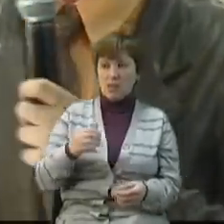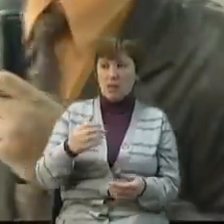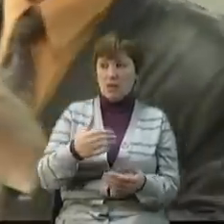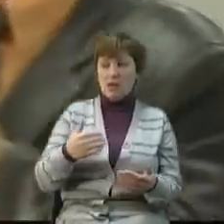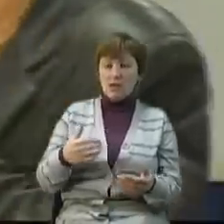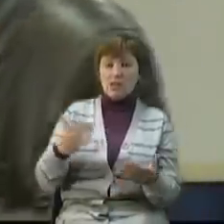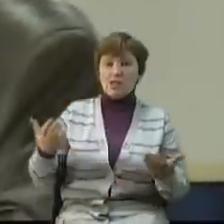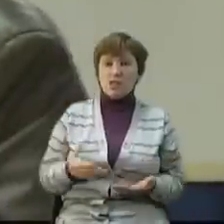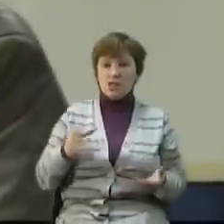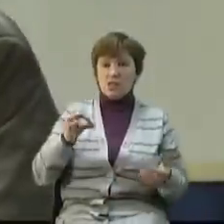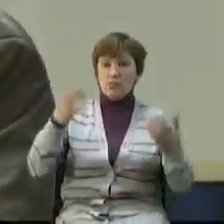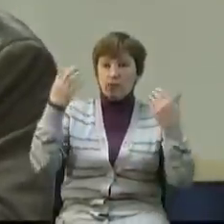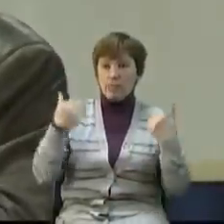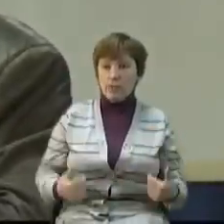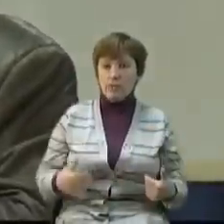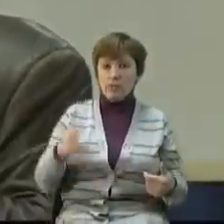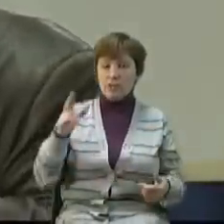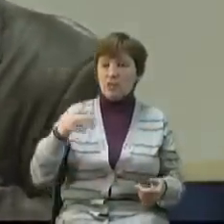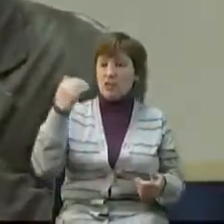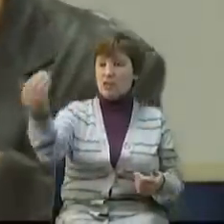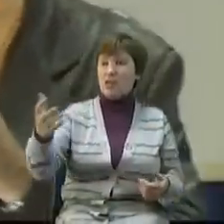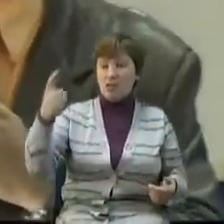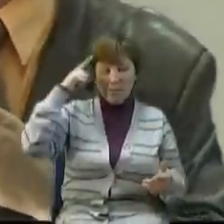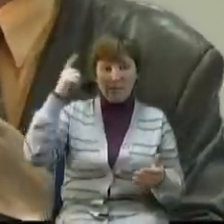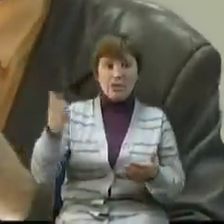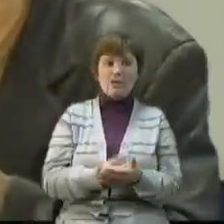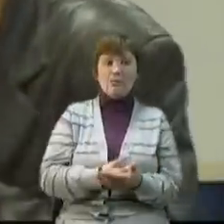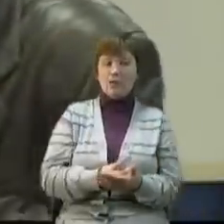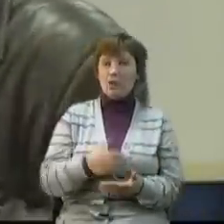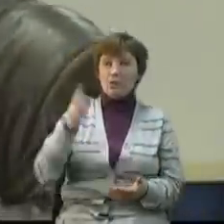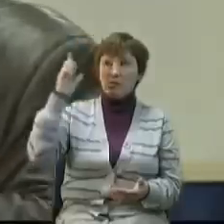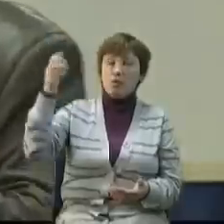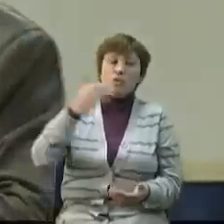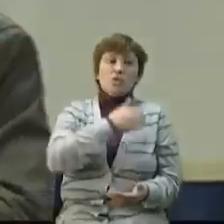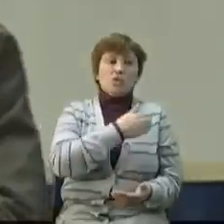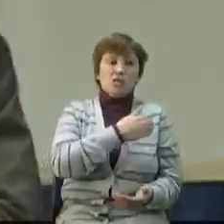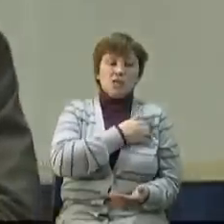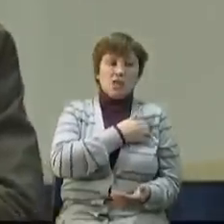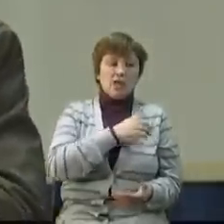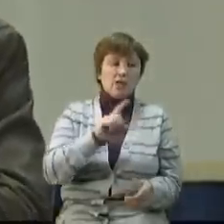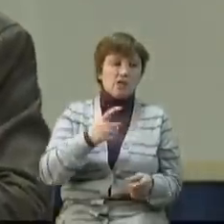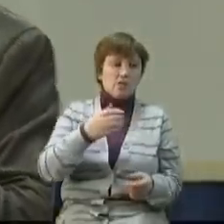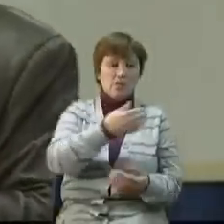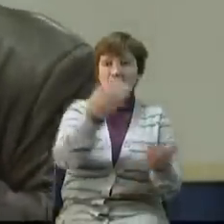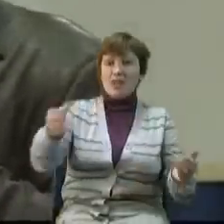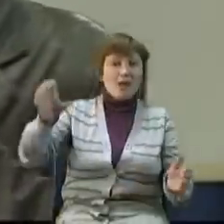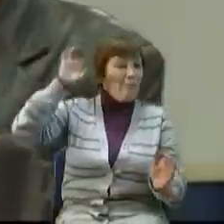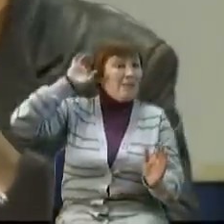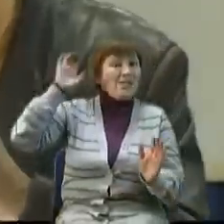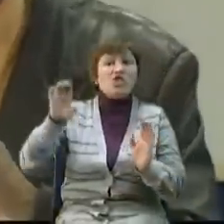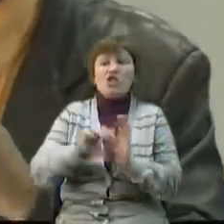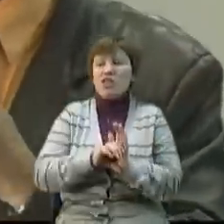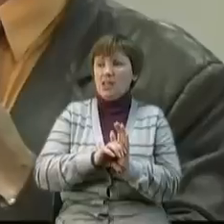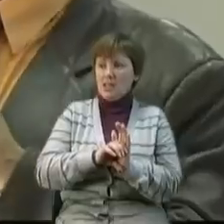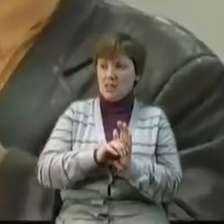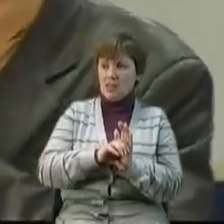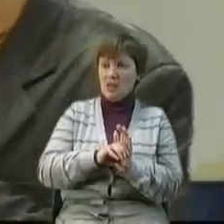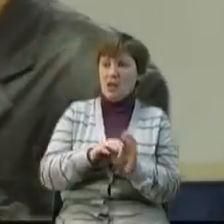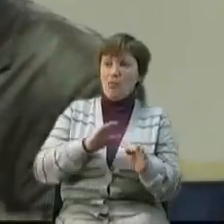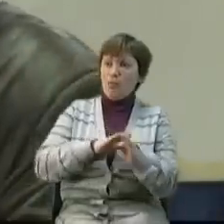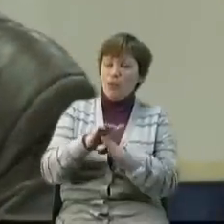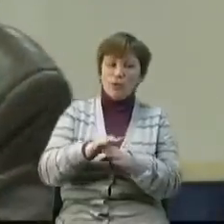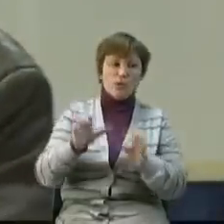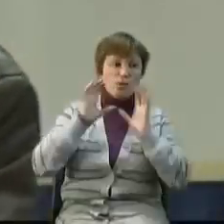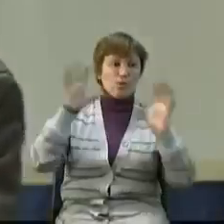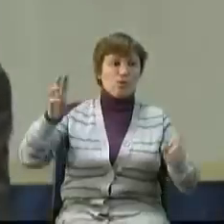ты понимаешь. Мое желание, говорит Господь, полностью, чтобы ты подчинился добровольно моему духу, ибо только я знаю о